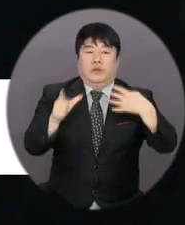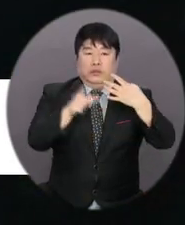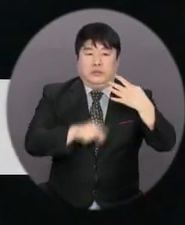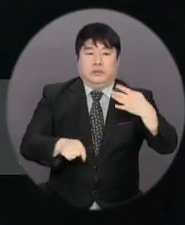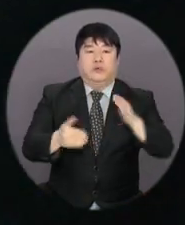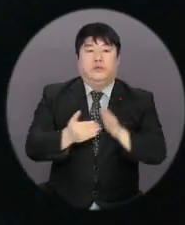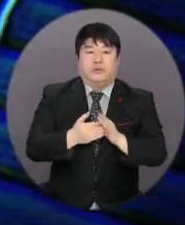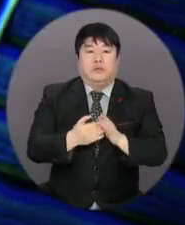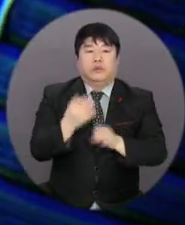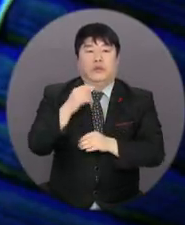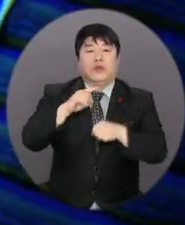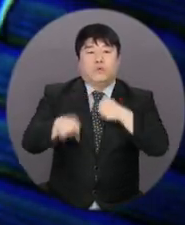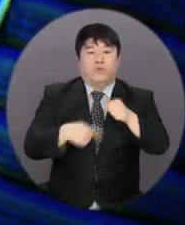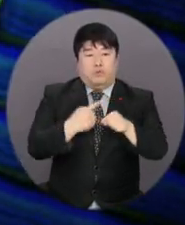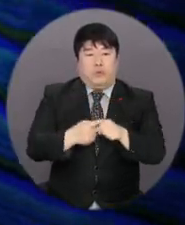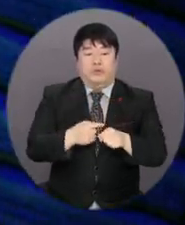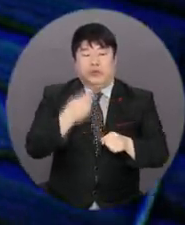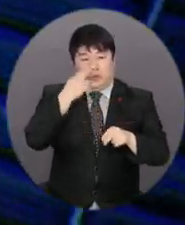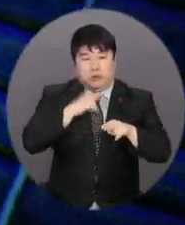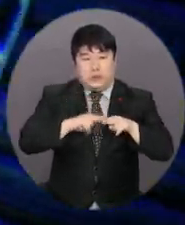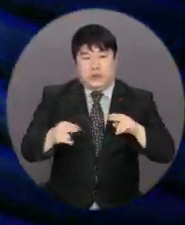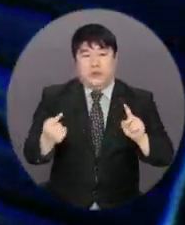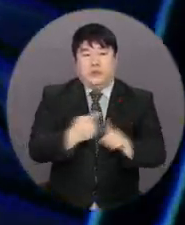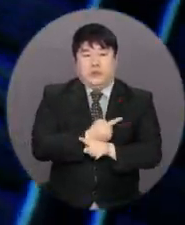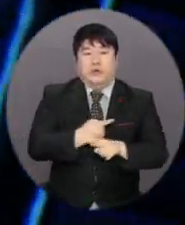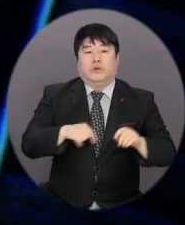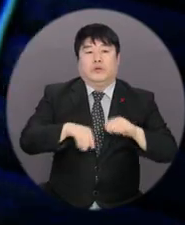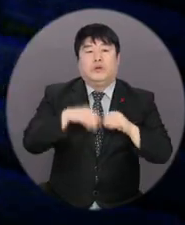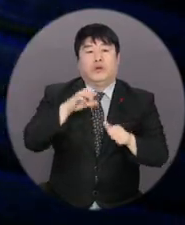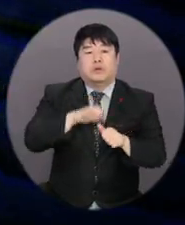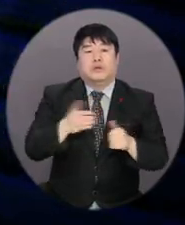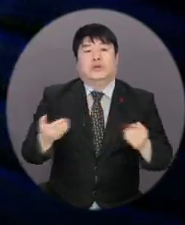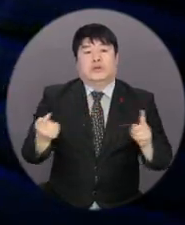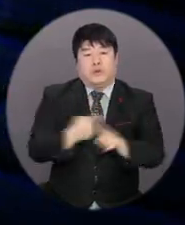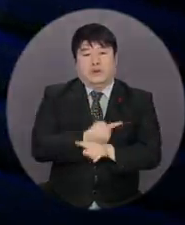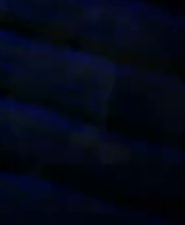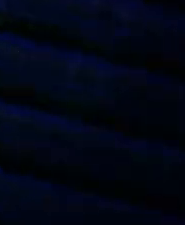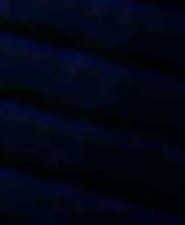원전 연료 교체와 격납 철판 점검 등 업무를 할 계획이라고 밝혔습니다.